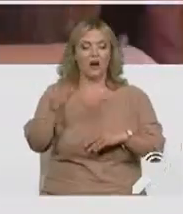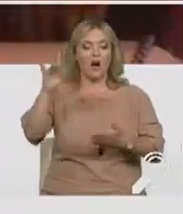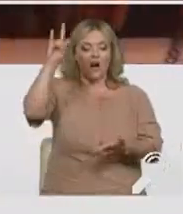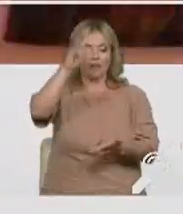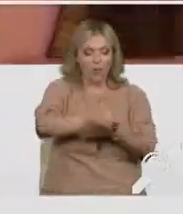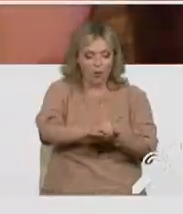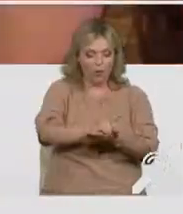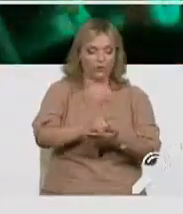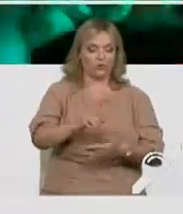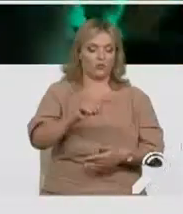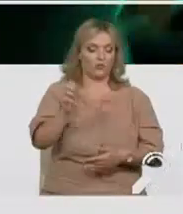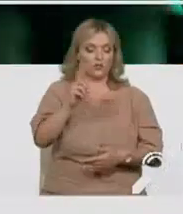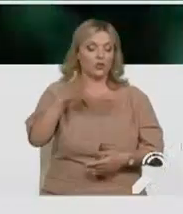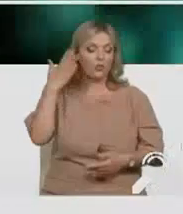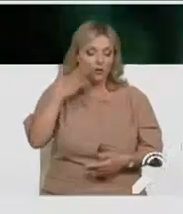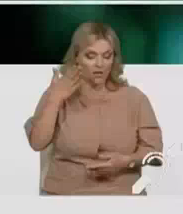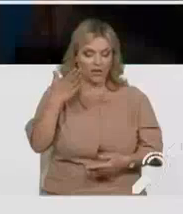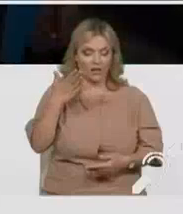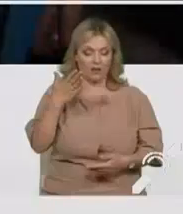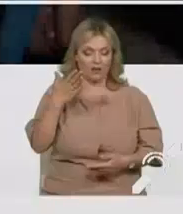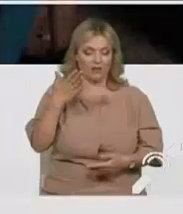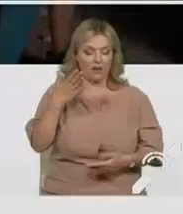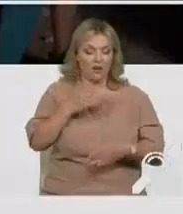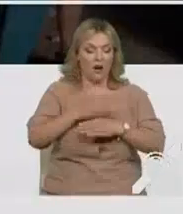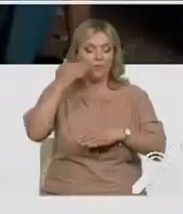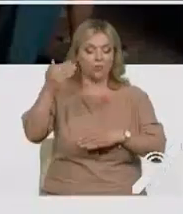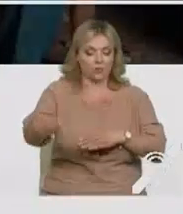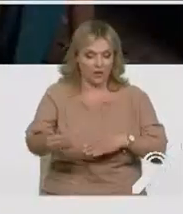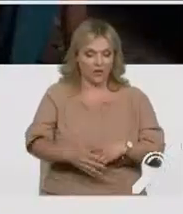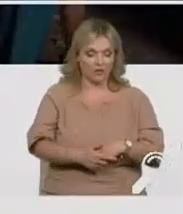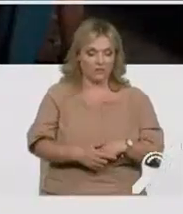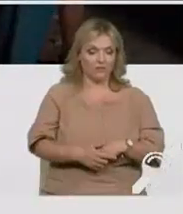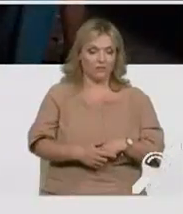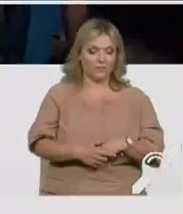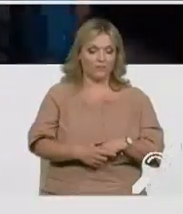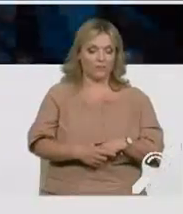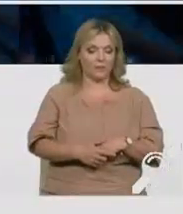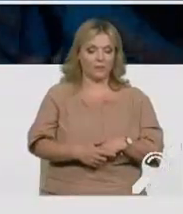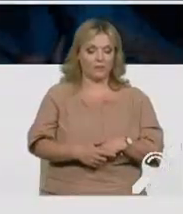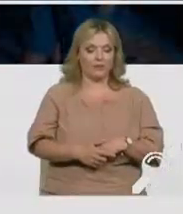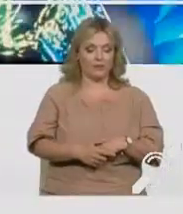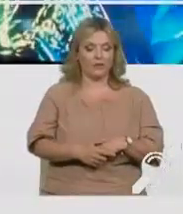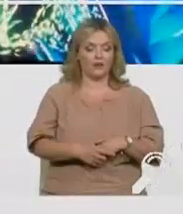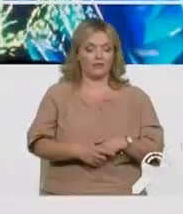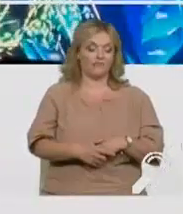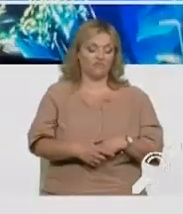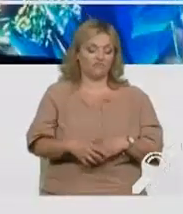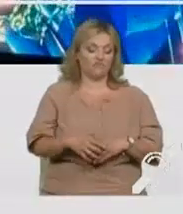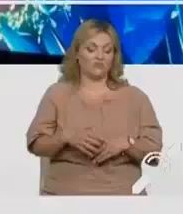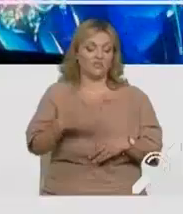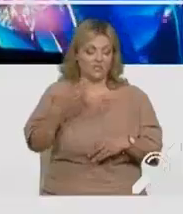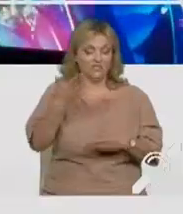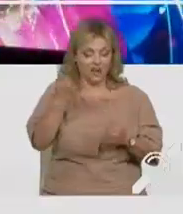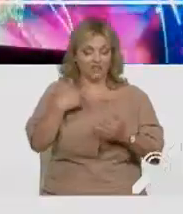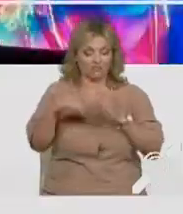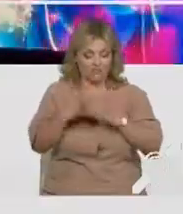ajungă în România a avut întârziere. M-am văzut că a avut zborul anulat, dar mă bucur că l-a locuit cineva tare. A fost cea